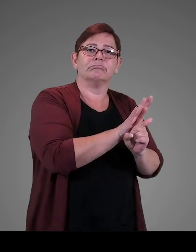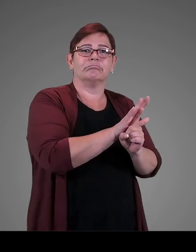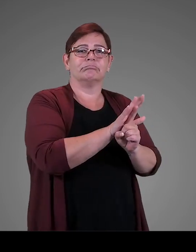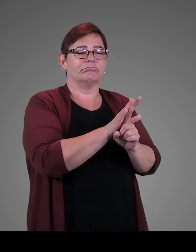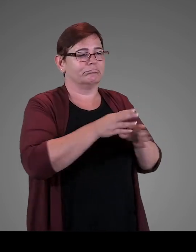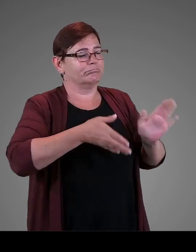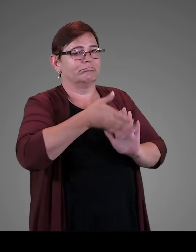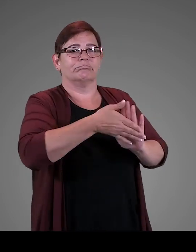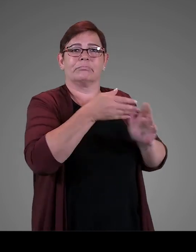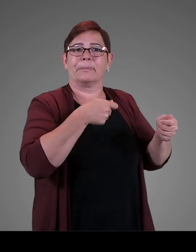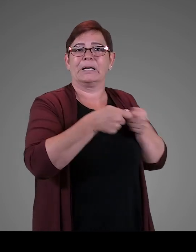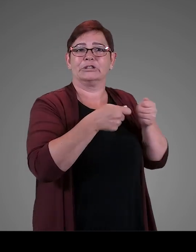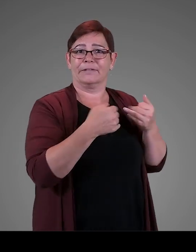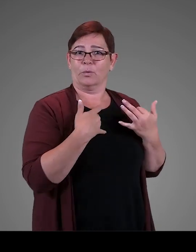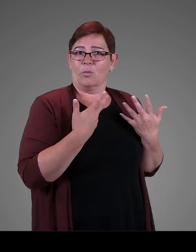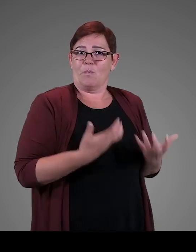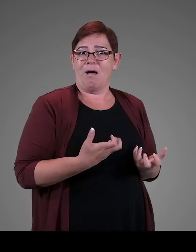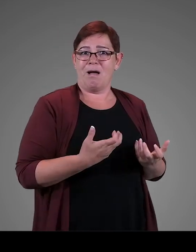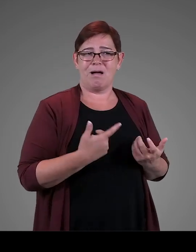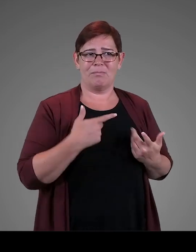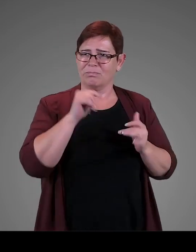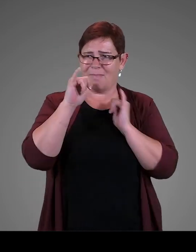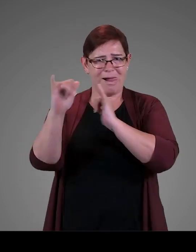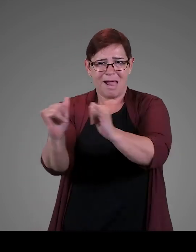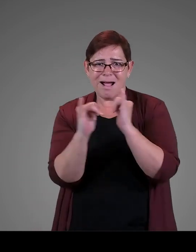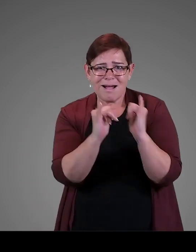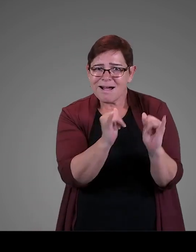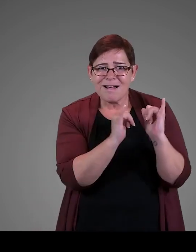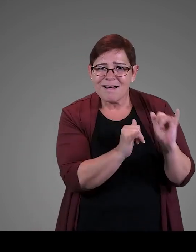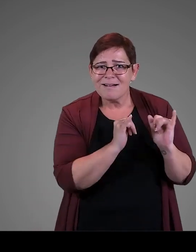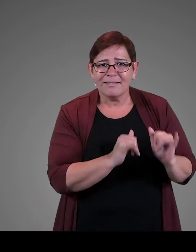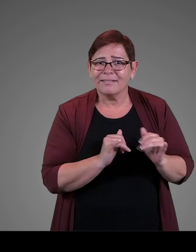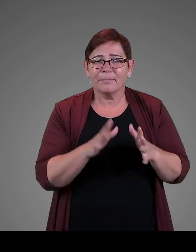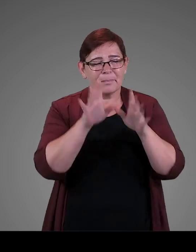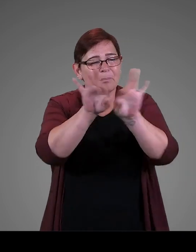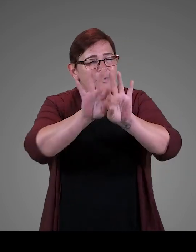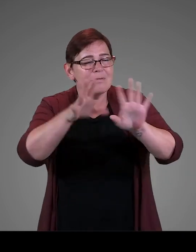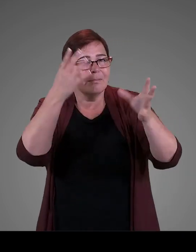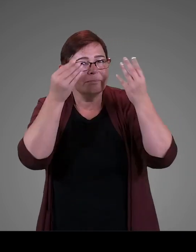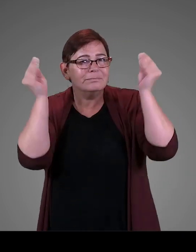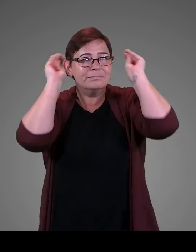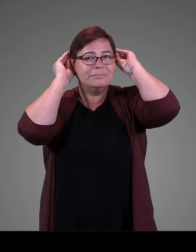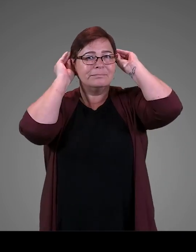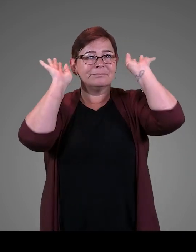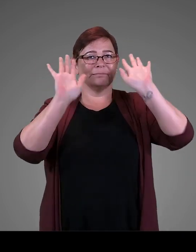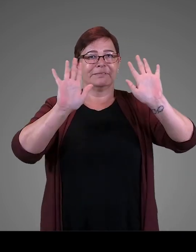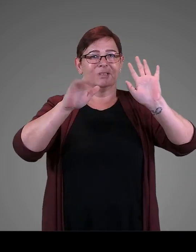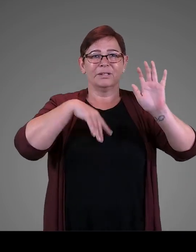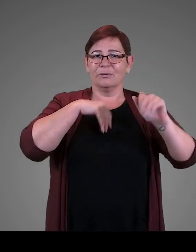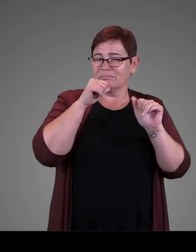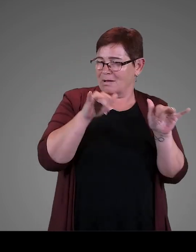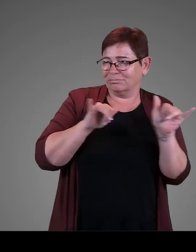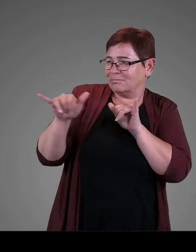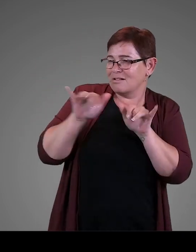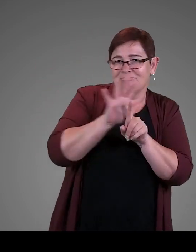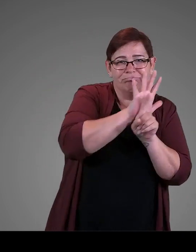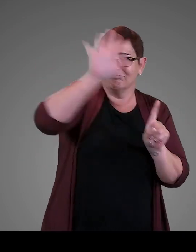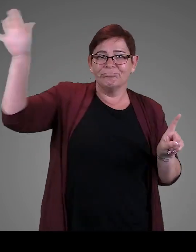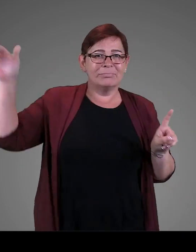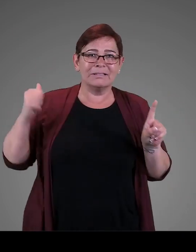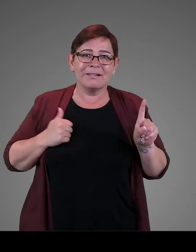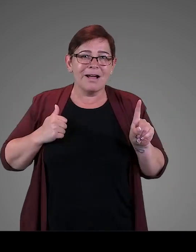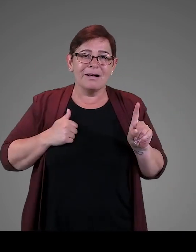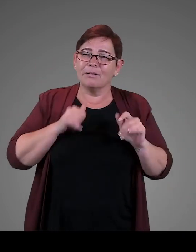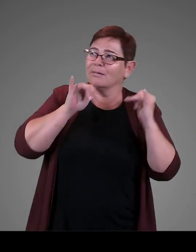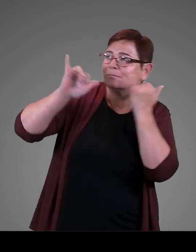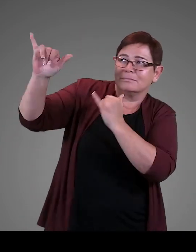fait ça, on n'est pas tous similaires, mais c'est quelque chose qu'il faut garder en tête, peut-être, qu'on n'est pas comme le reste du